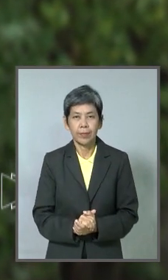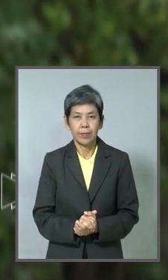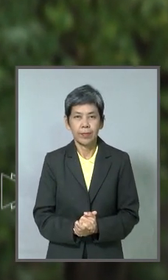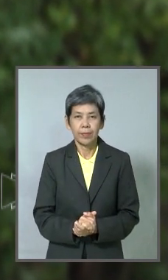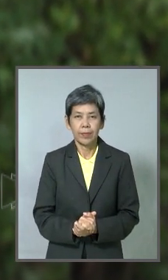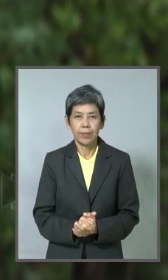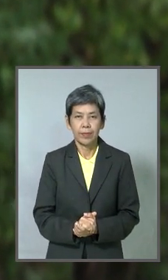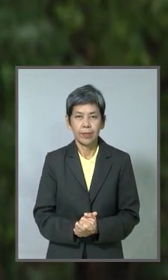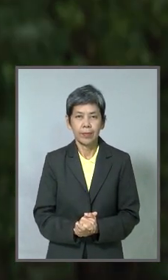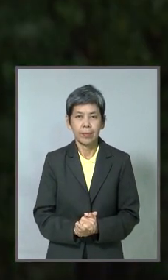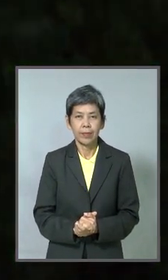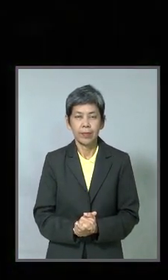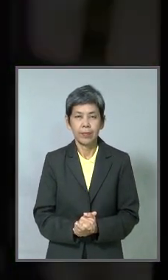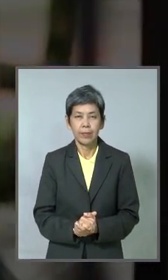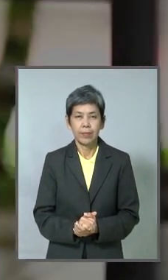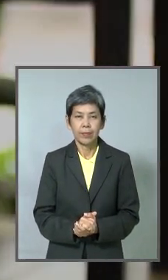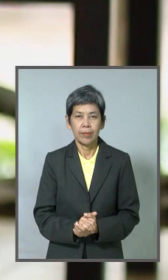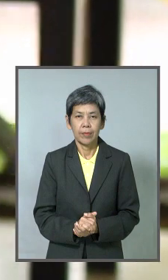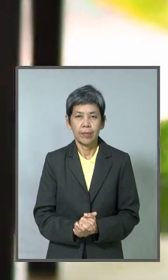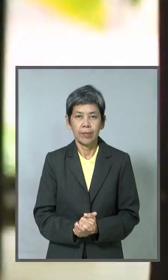ไรติดตามชมกันเลยค่ะ